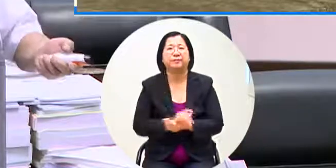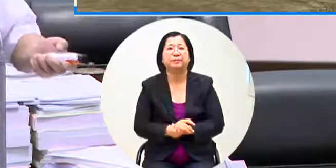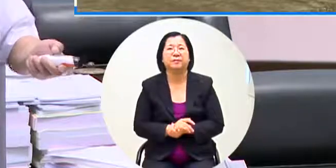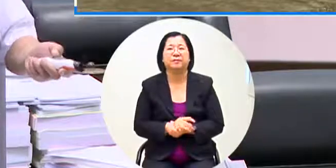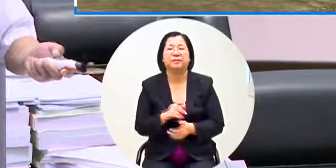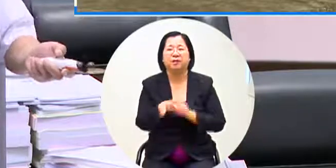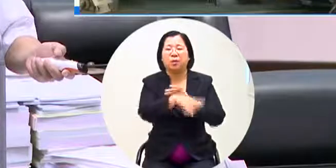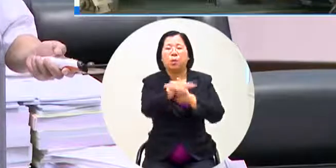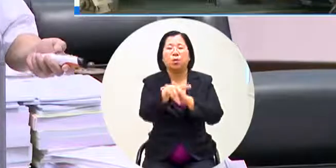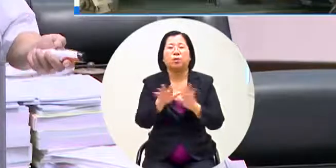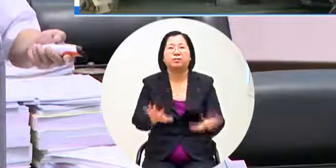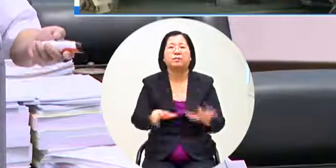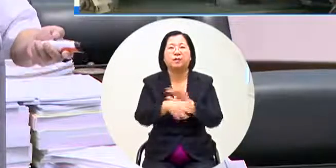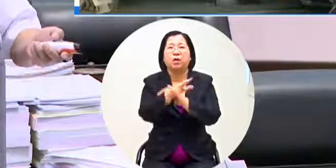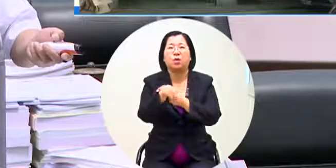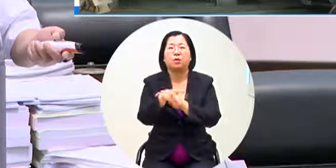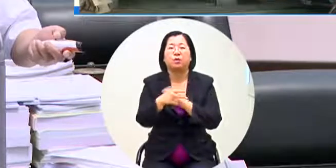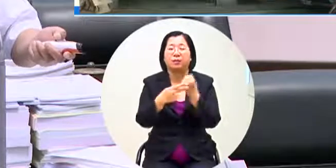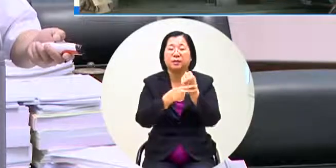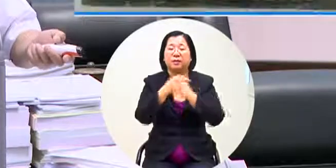中心啦吼，